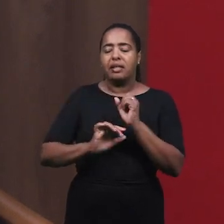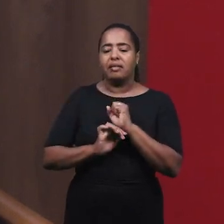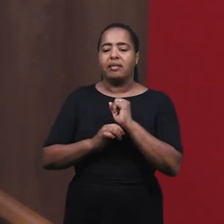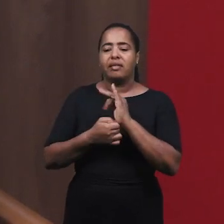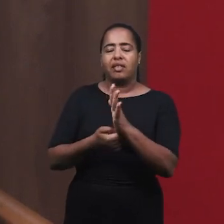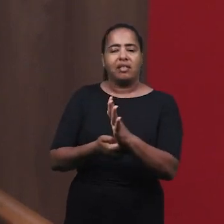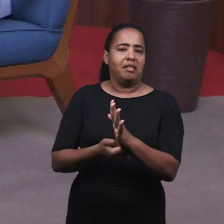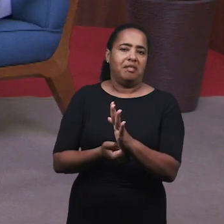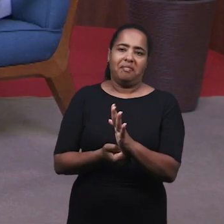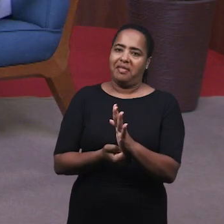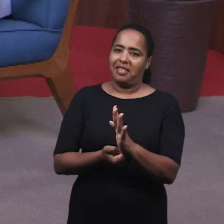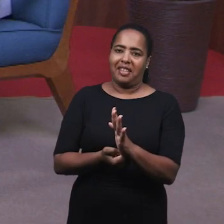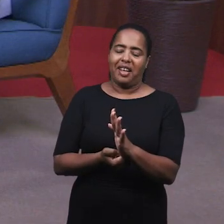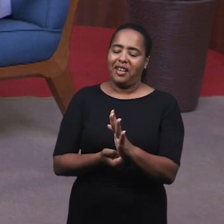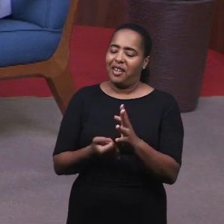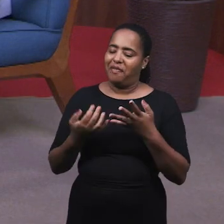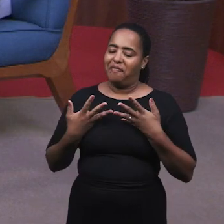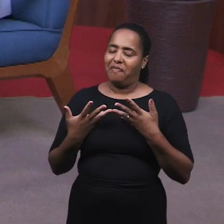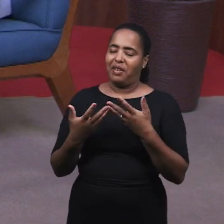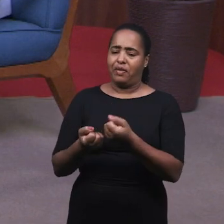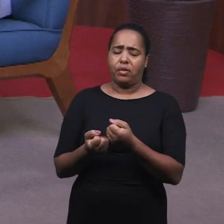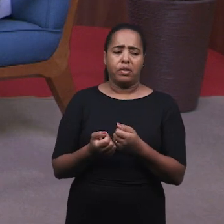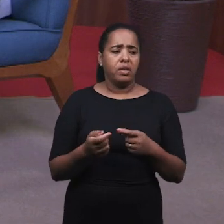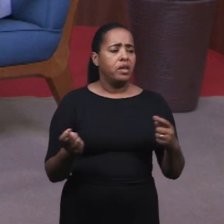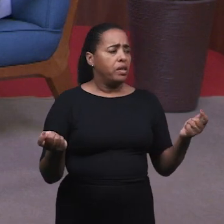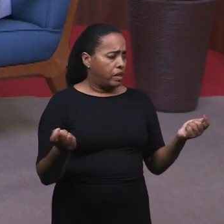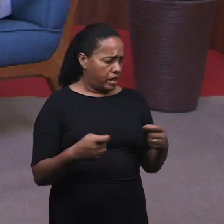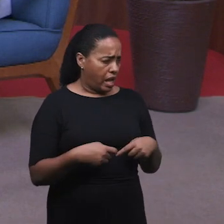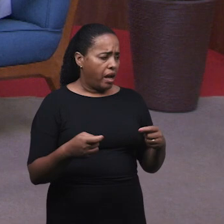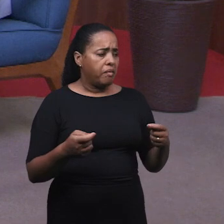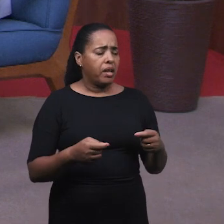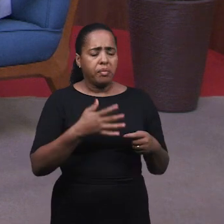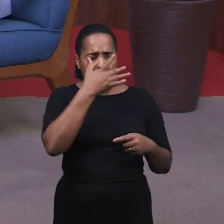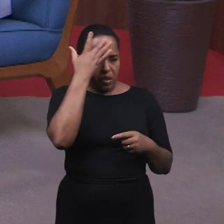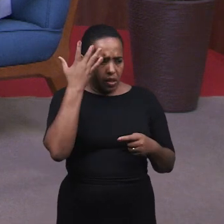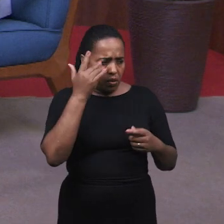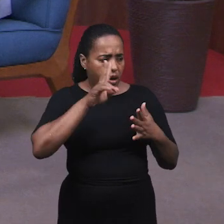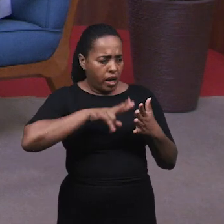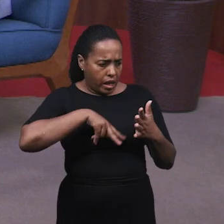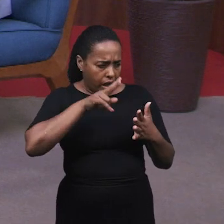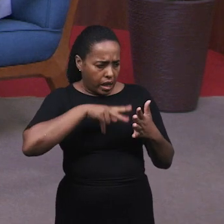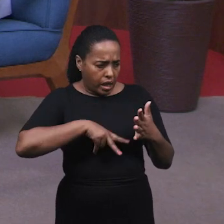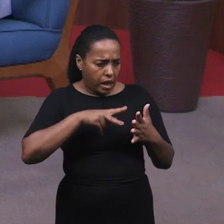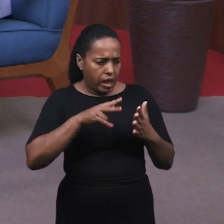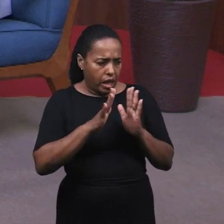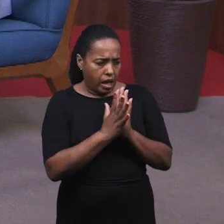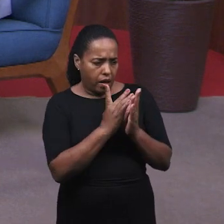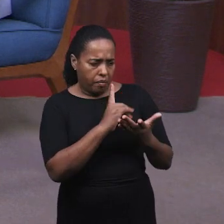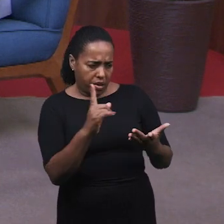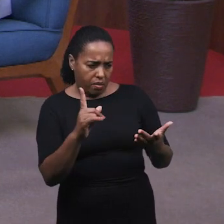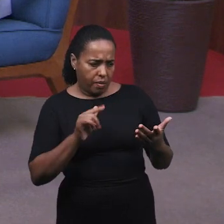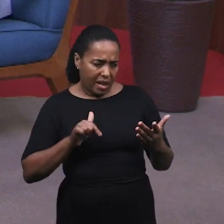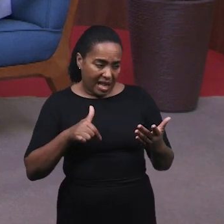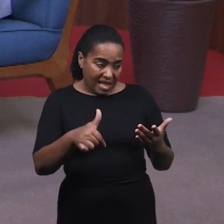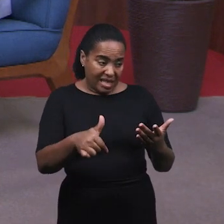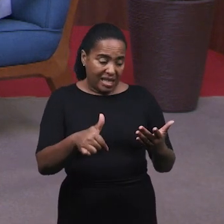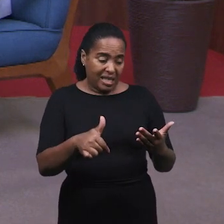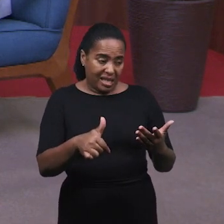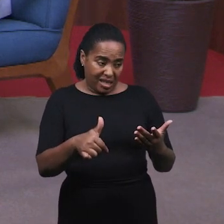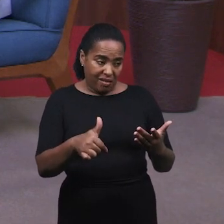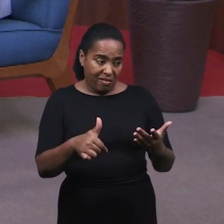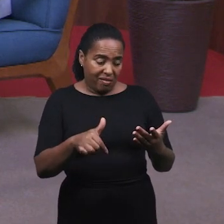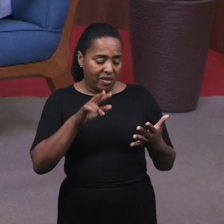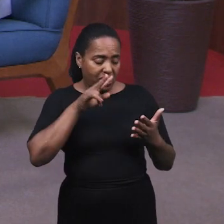le mystère n'est pas ébranlé. Nous pouvons dire donc que celui qui simplement lit la Bible, qui a l'attitude de